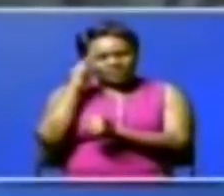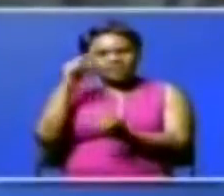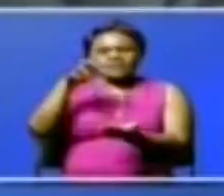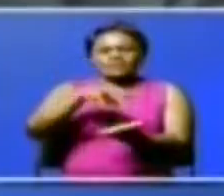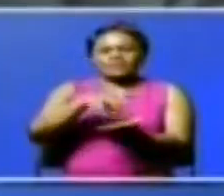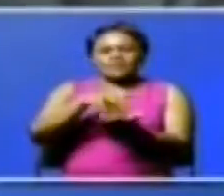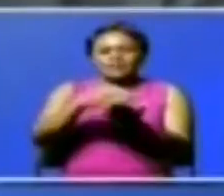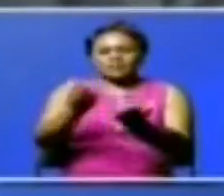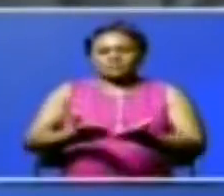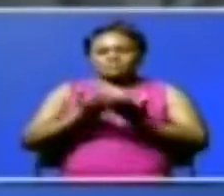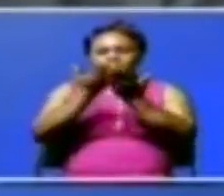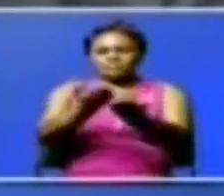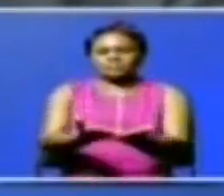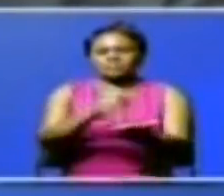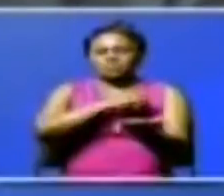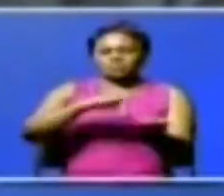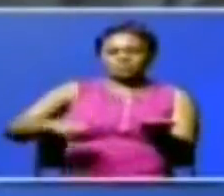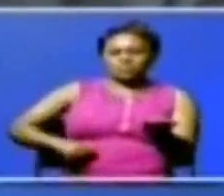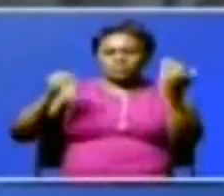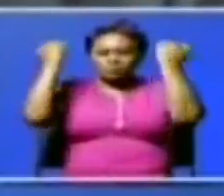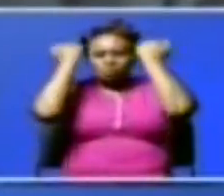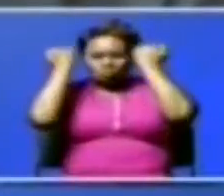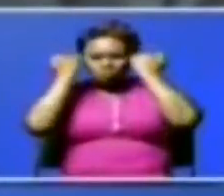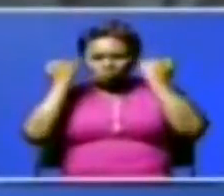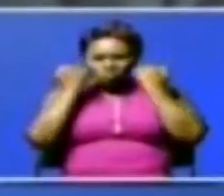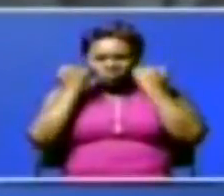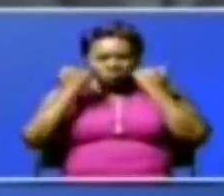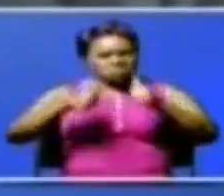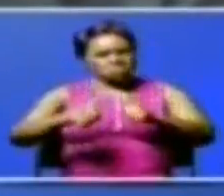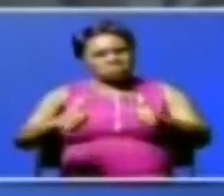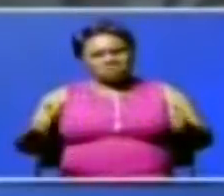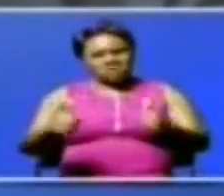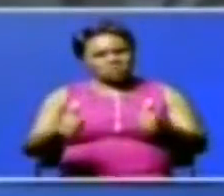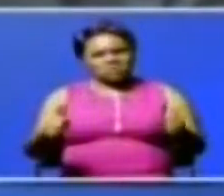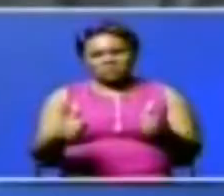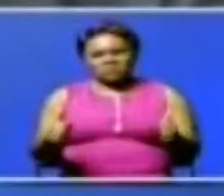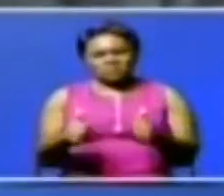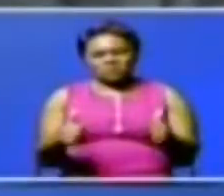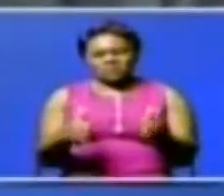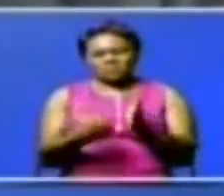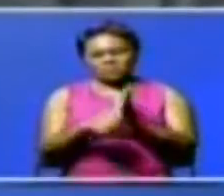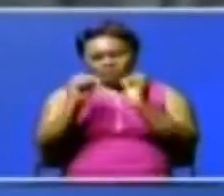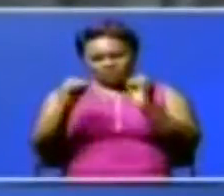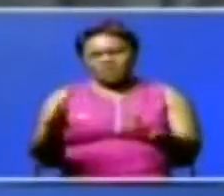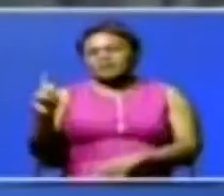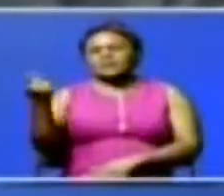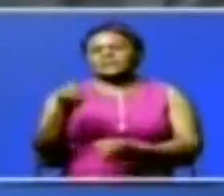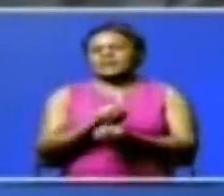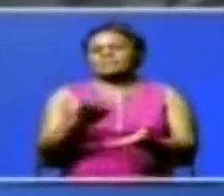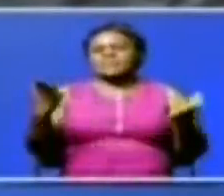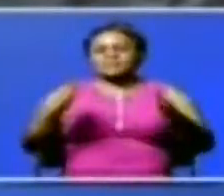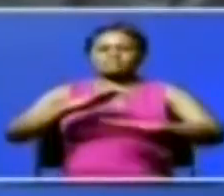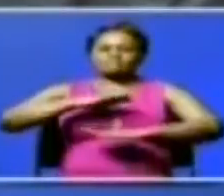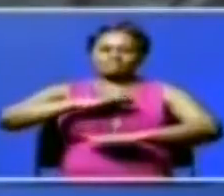ambazo zimefika kwa mahakama kuu zimefanywa kwa utaratibu na Wakenya wengi